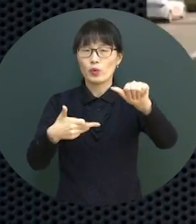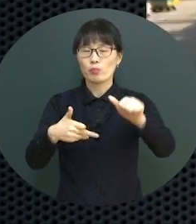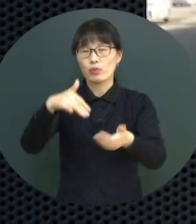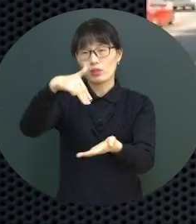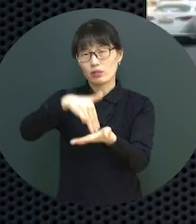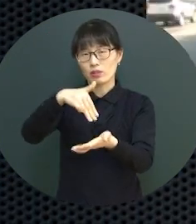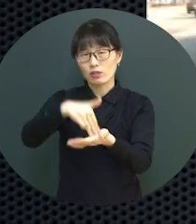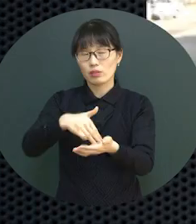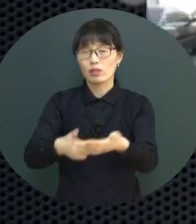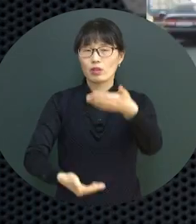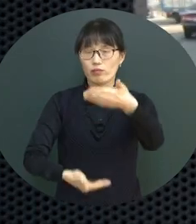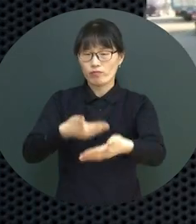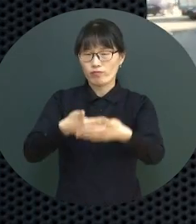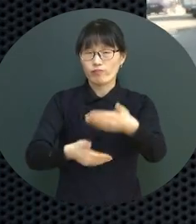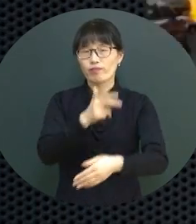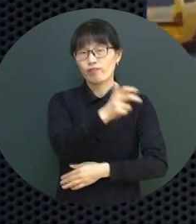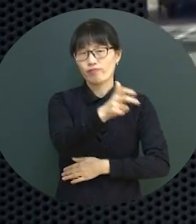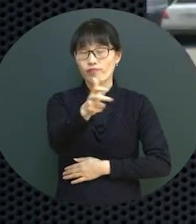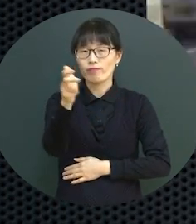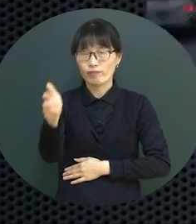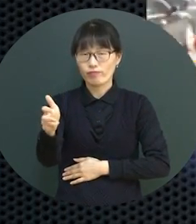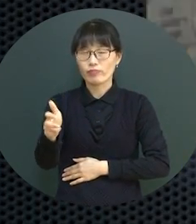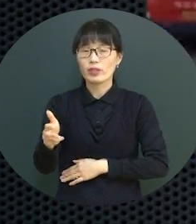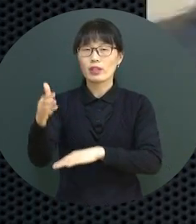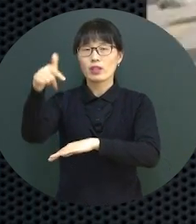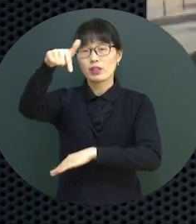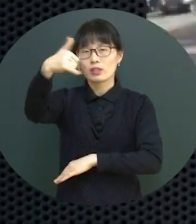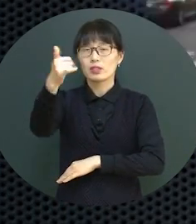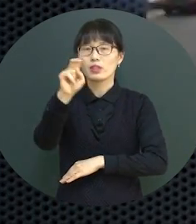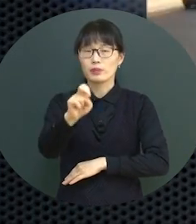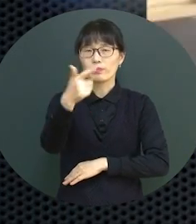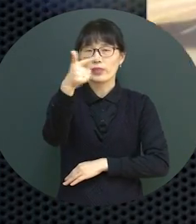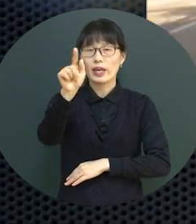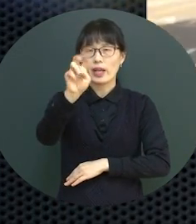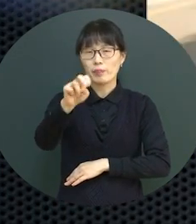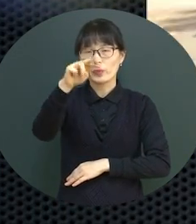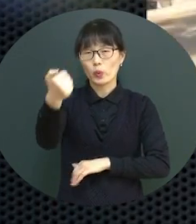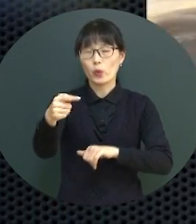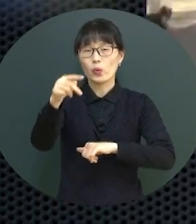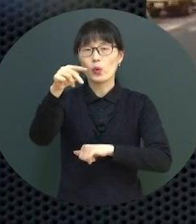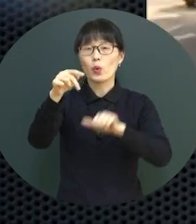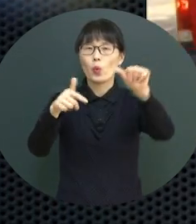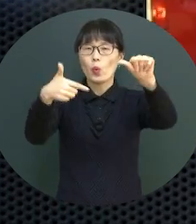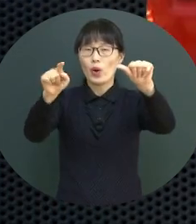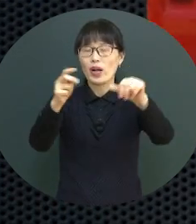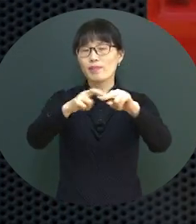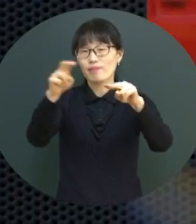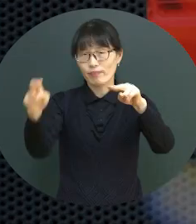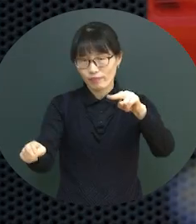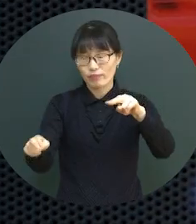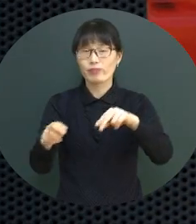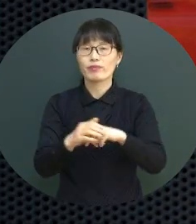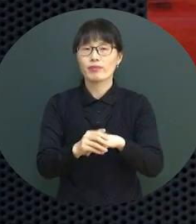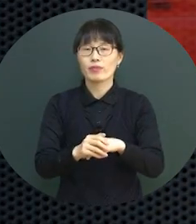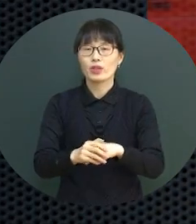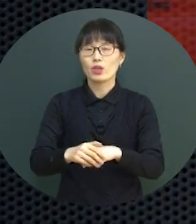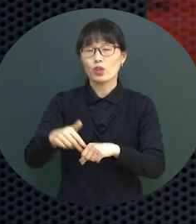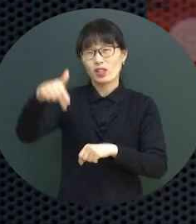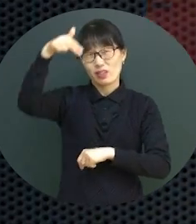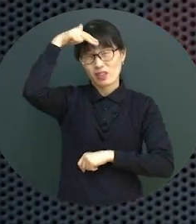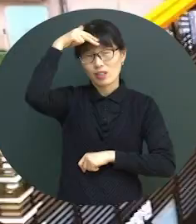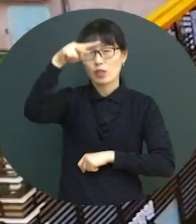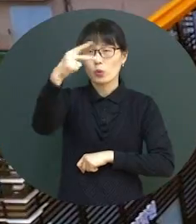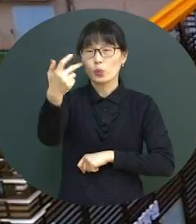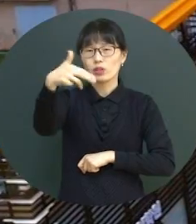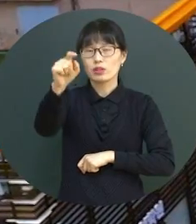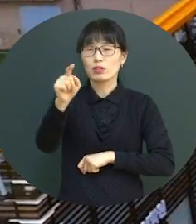기념문화센터, 광천터미널을 경유해 금남로 5가역으로 향합니다. 금남로 5가역에서 내려